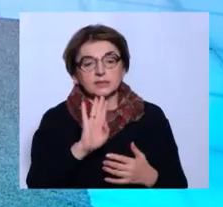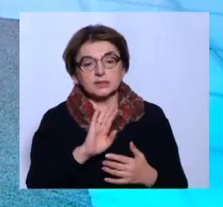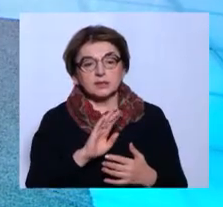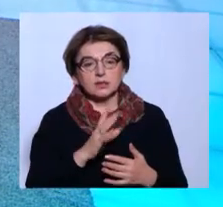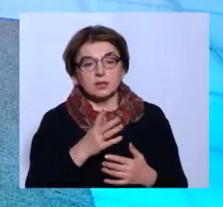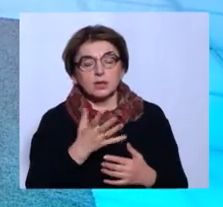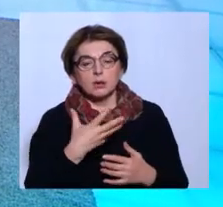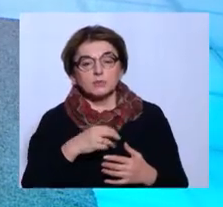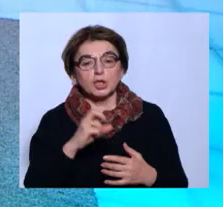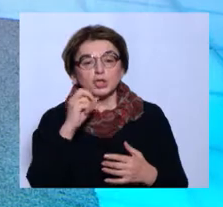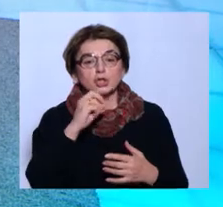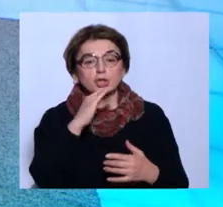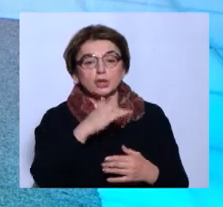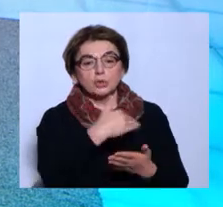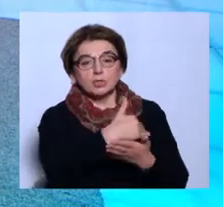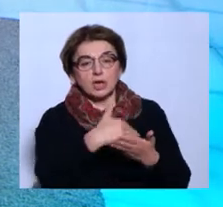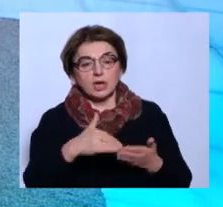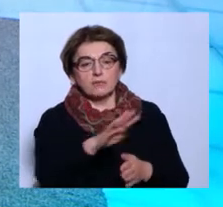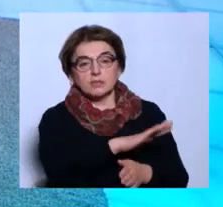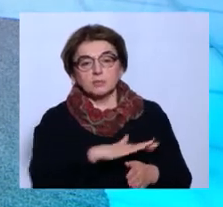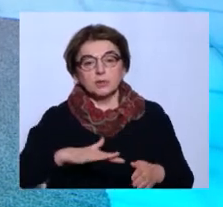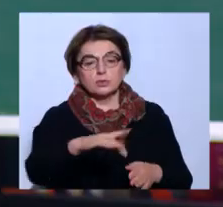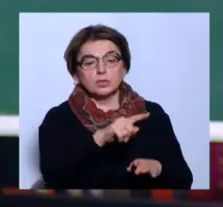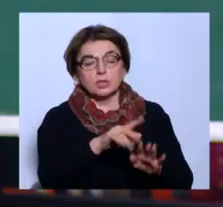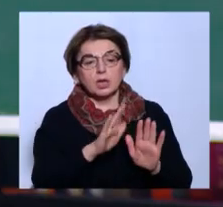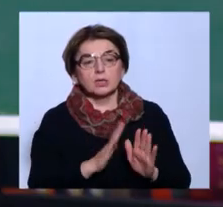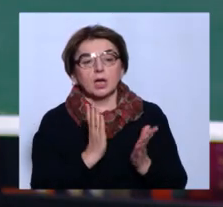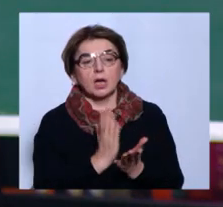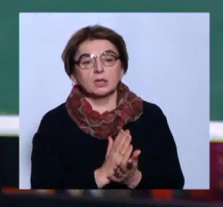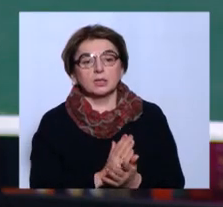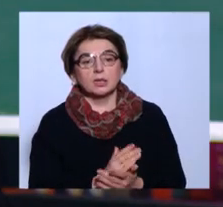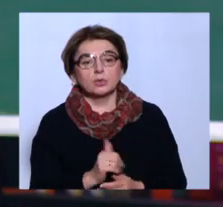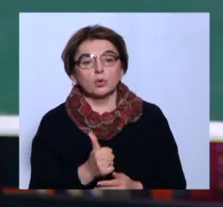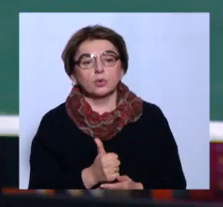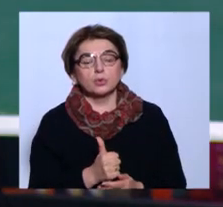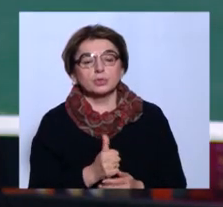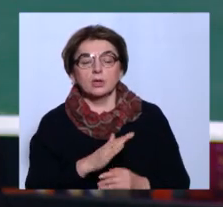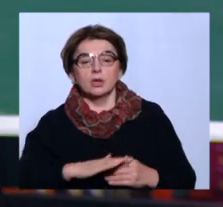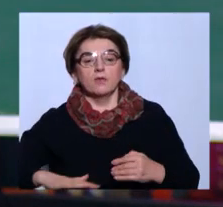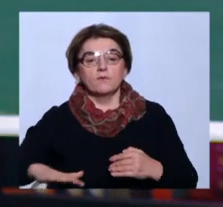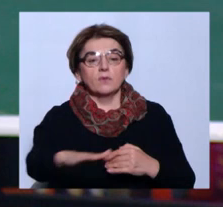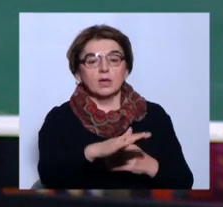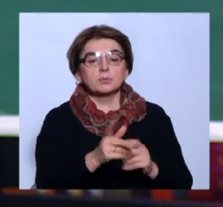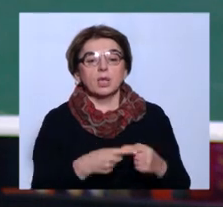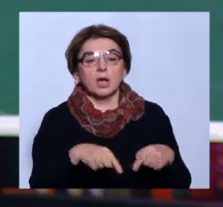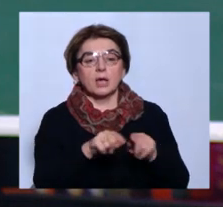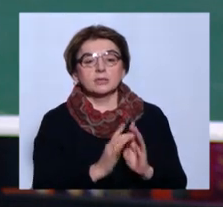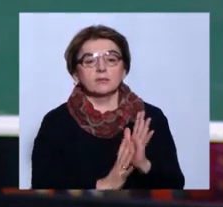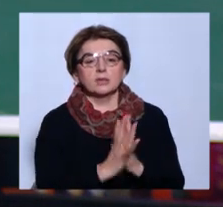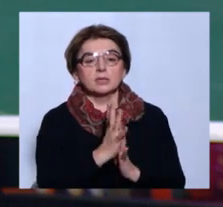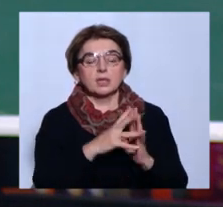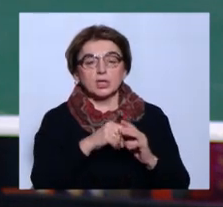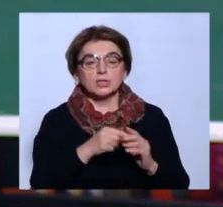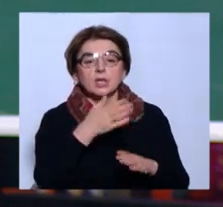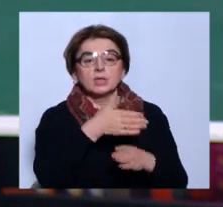მთელ ჩრდილო ნახევარსფეროს მოიცავს. ისინი ბინადრობენ, როგორც დაუშვათ, ველებში, ასევე ტყეში ბინადრობენ,